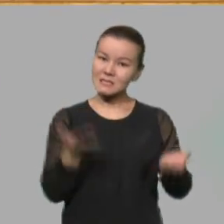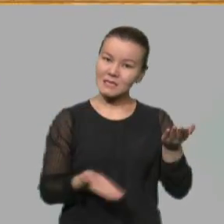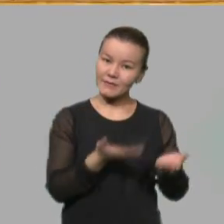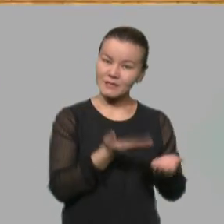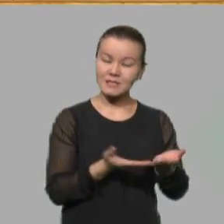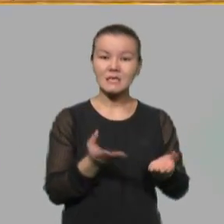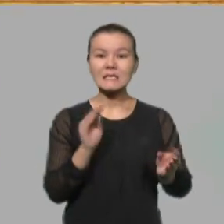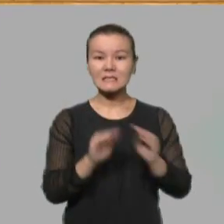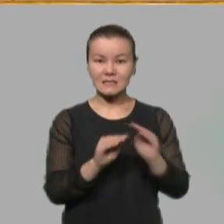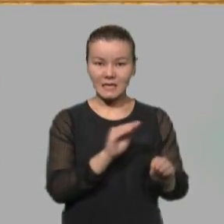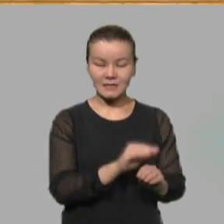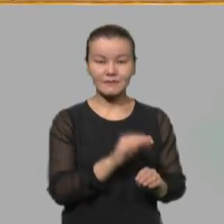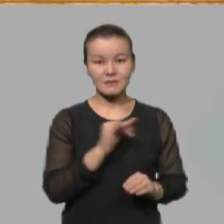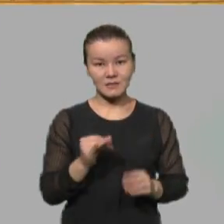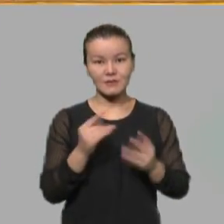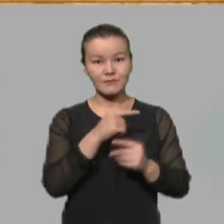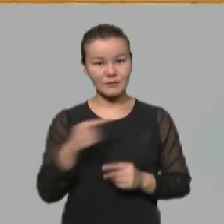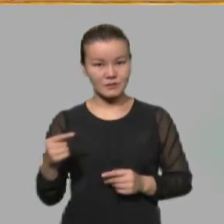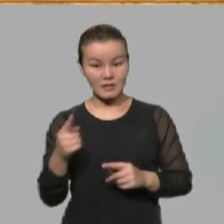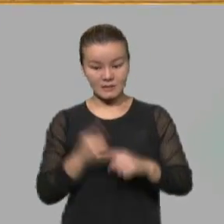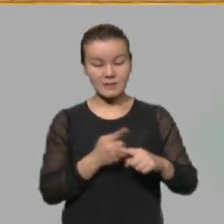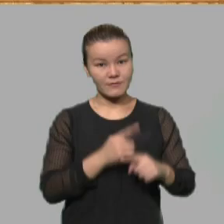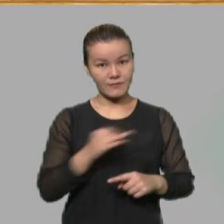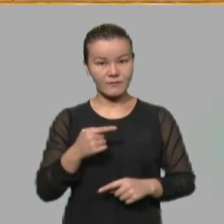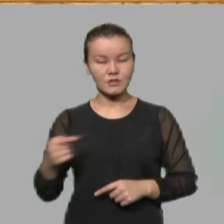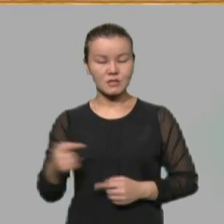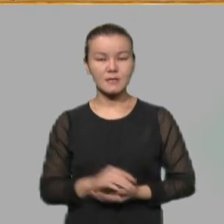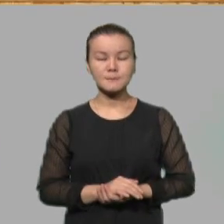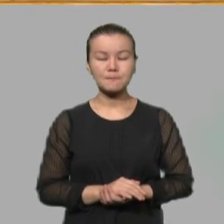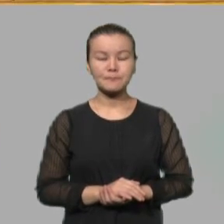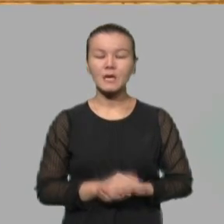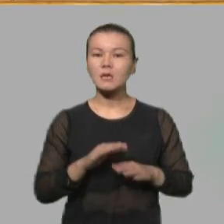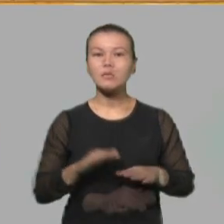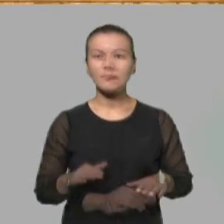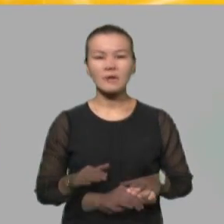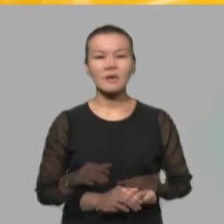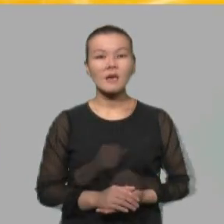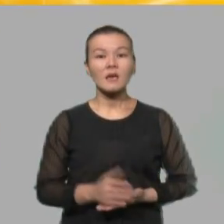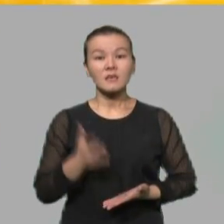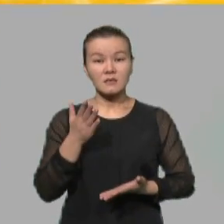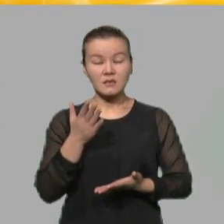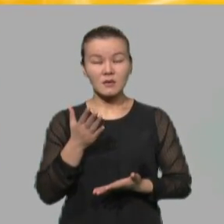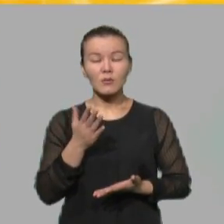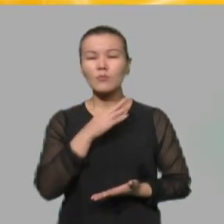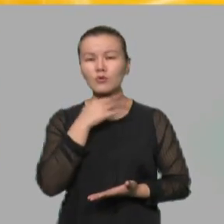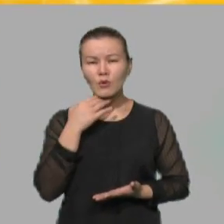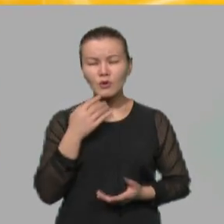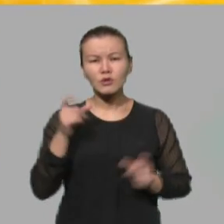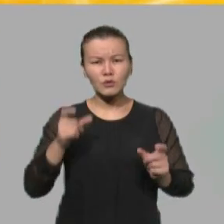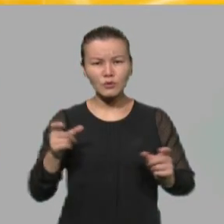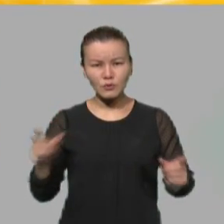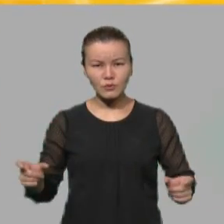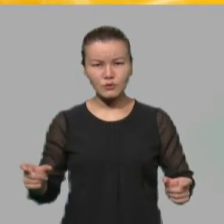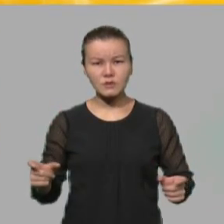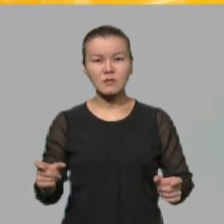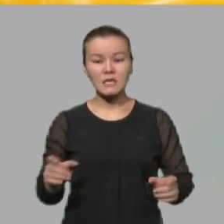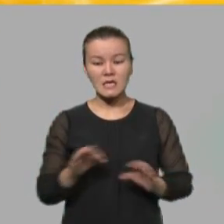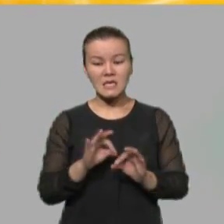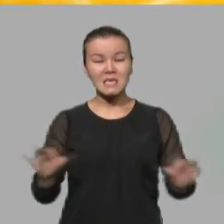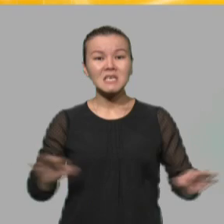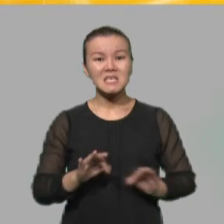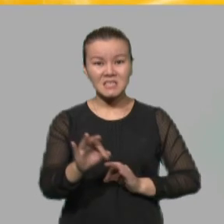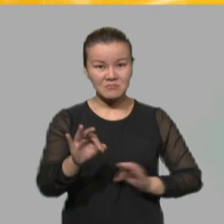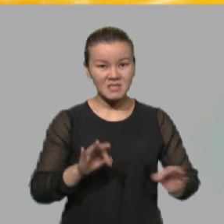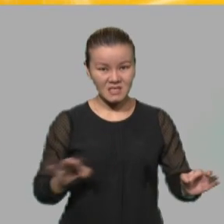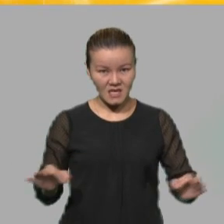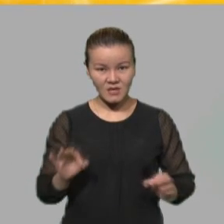измерить, сравнить, складывать и вычитать. Ребята, нельзя представить